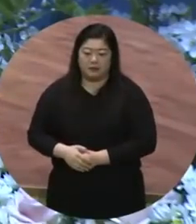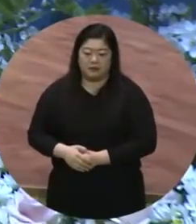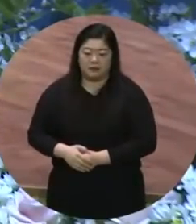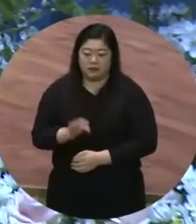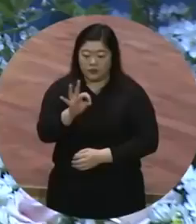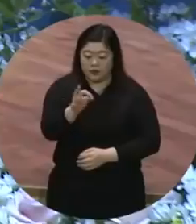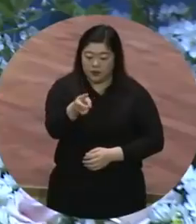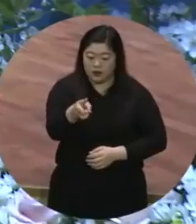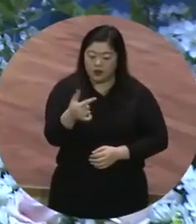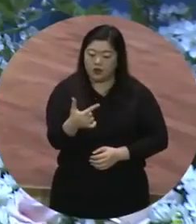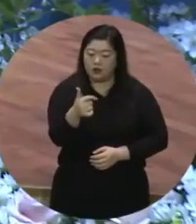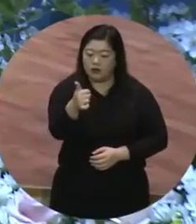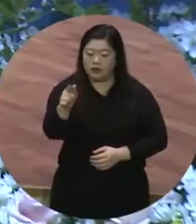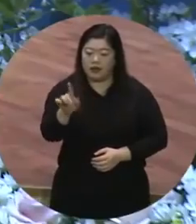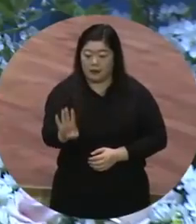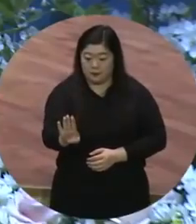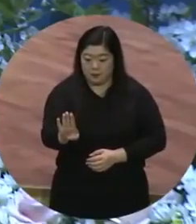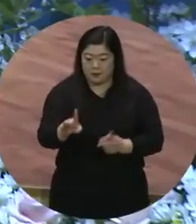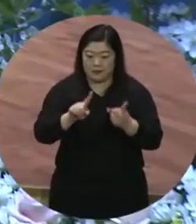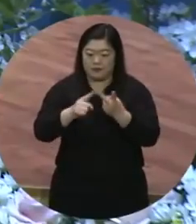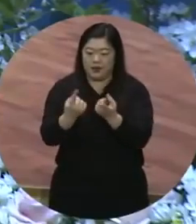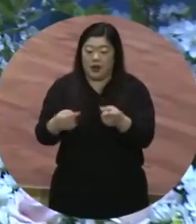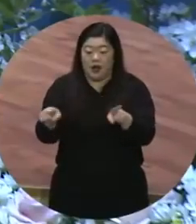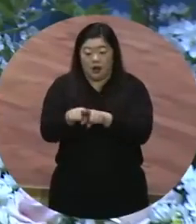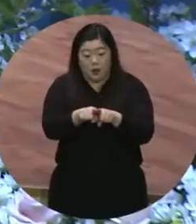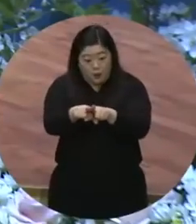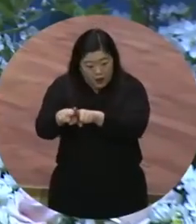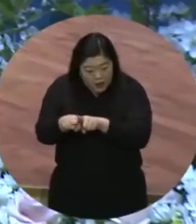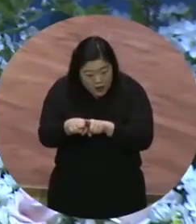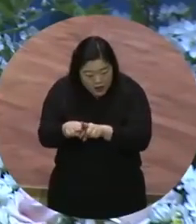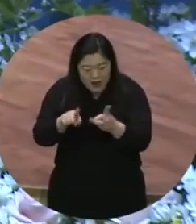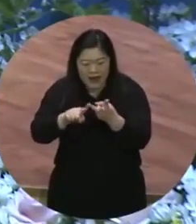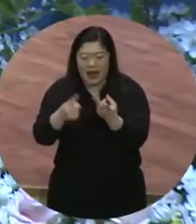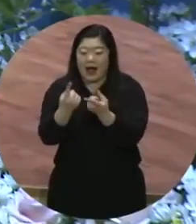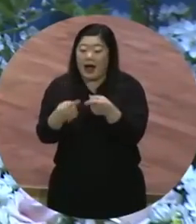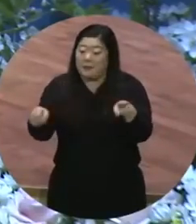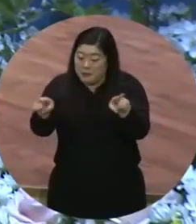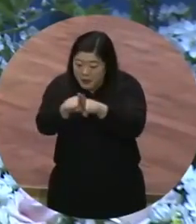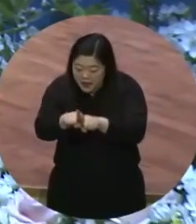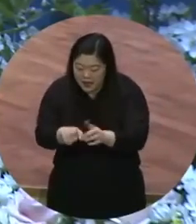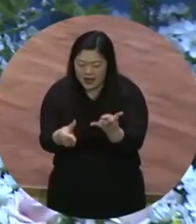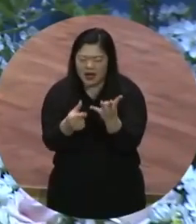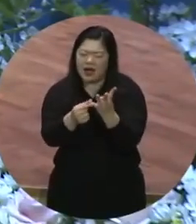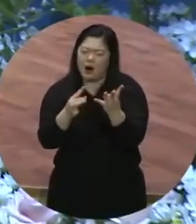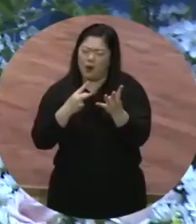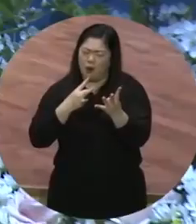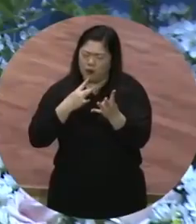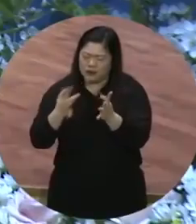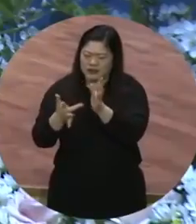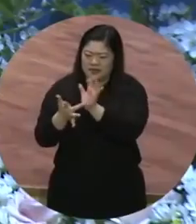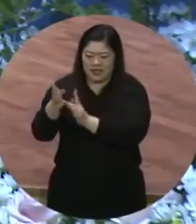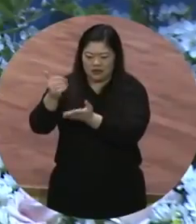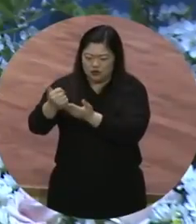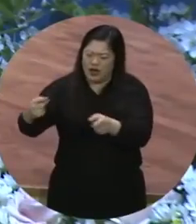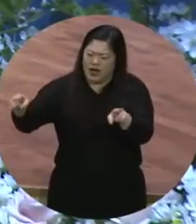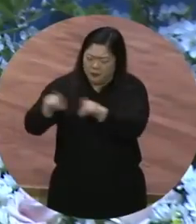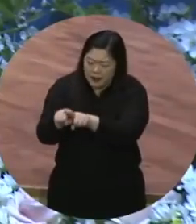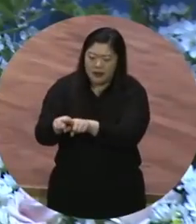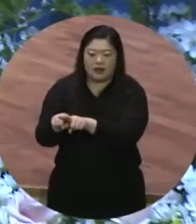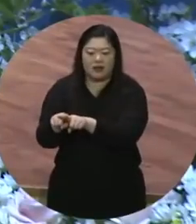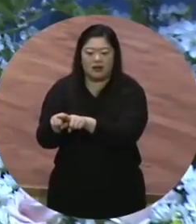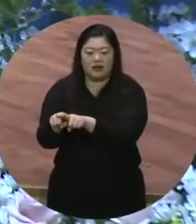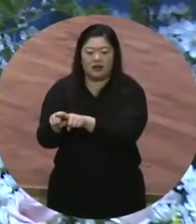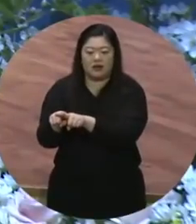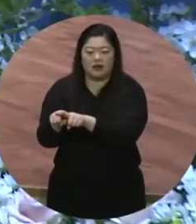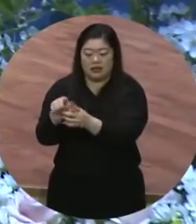연합됐다. 예수 그리스도와 동행한다. 예수 그리스도와 함께 산다. 오직 예수 이름 부르면서 산다.